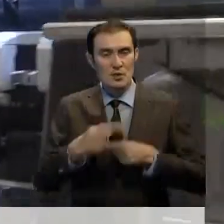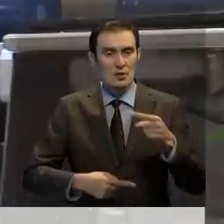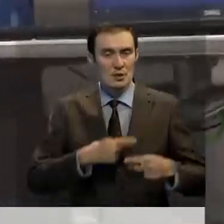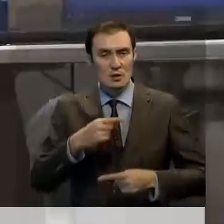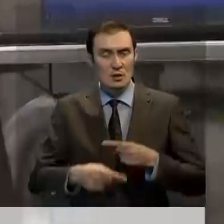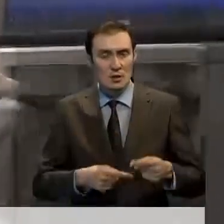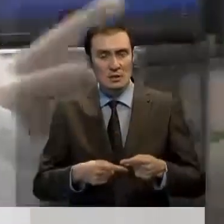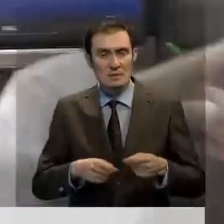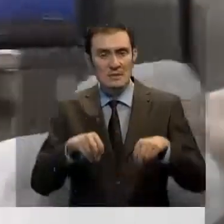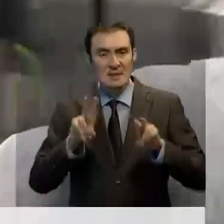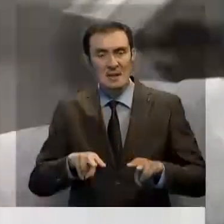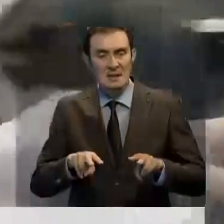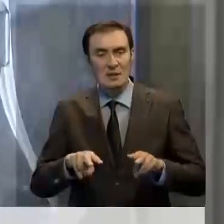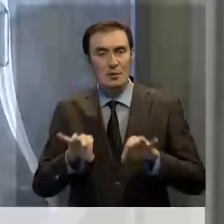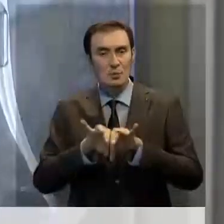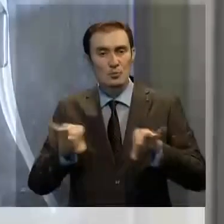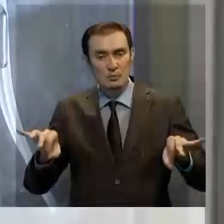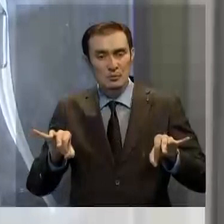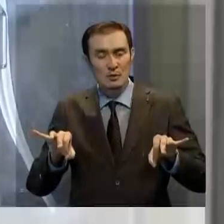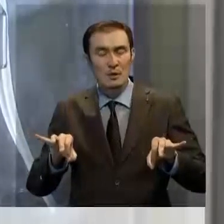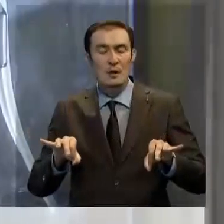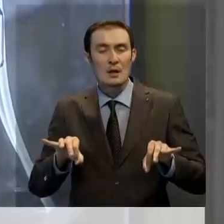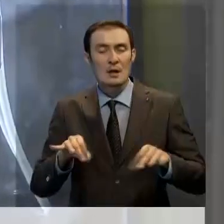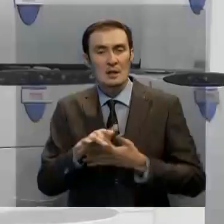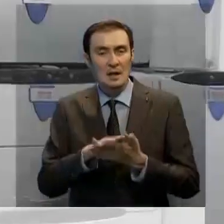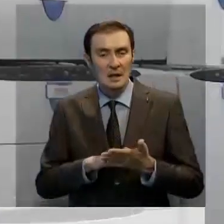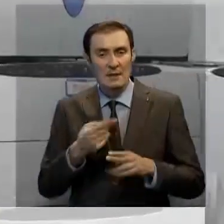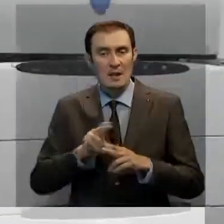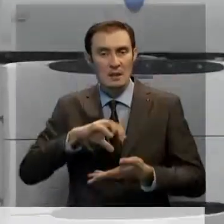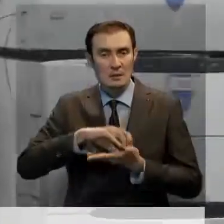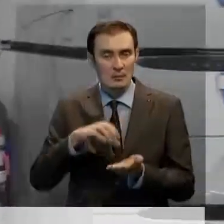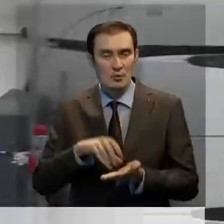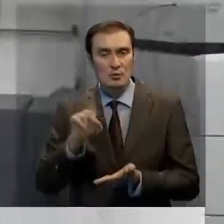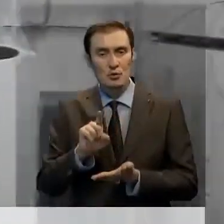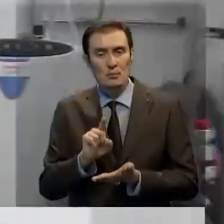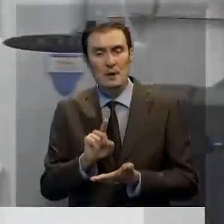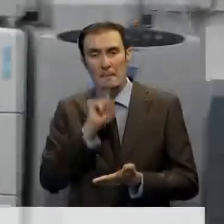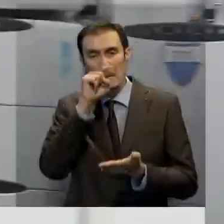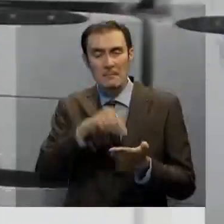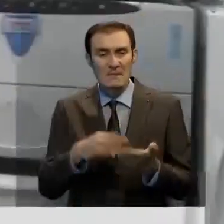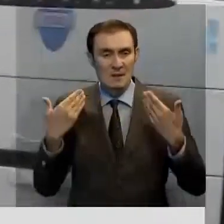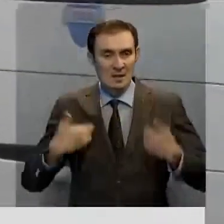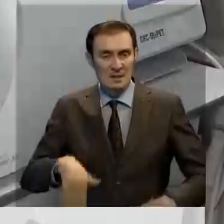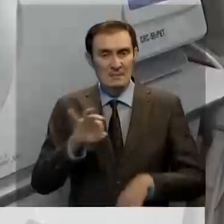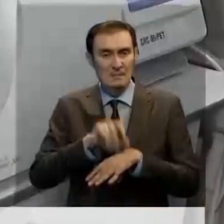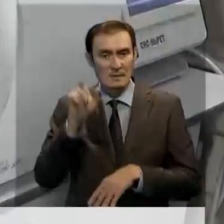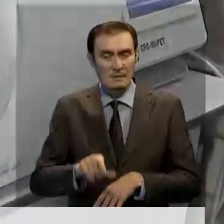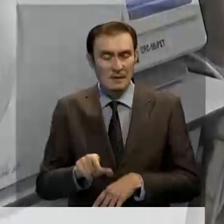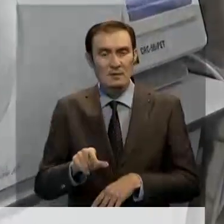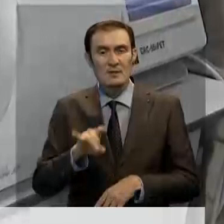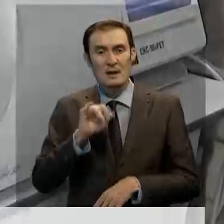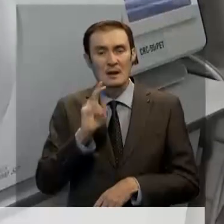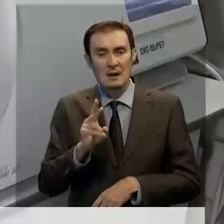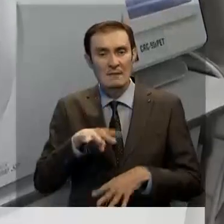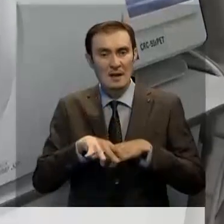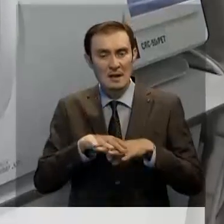через транспортировочные линии вот сюда, в этот бокс. Прежде чем попасть в организм больного, сыщик раковых клеток